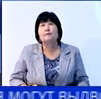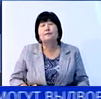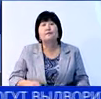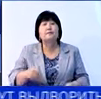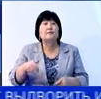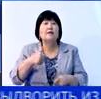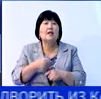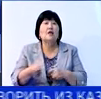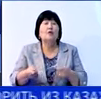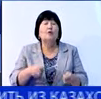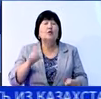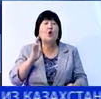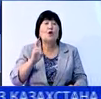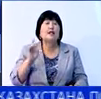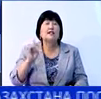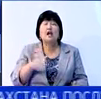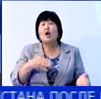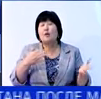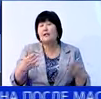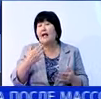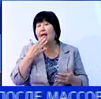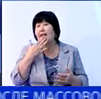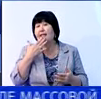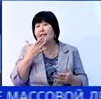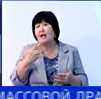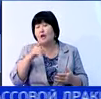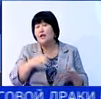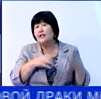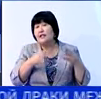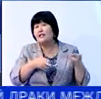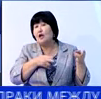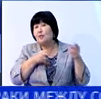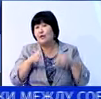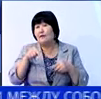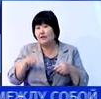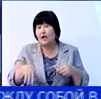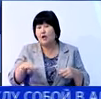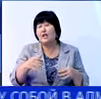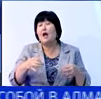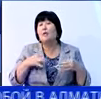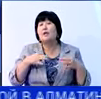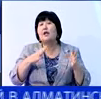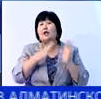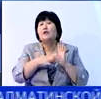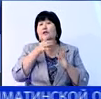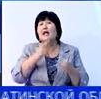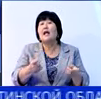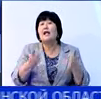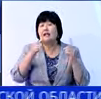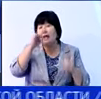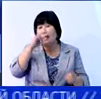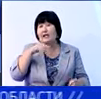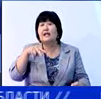Аким области Куанышбек Искаков принял иностранную делегацию, которая прибыла в регион на празднование 90-летия